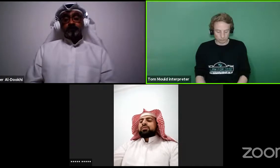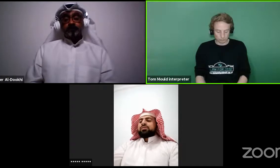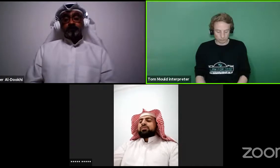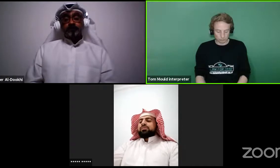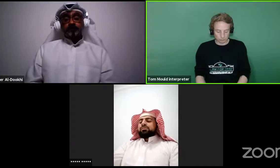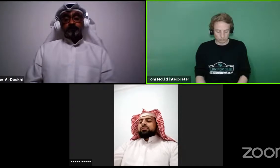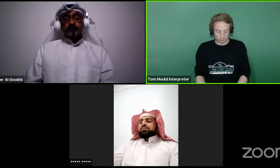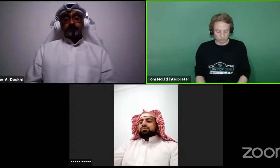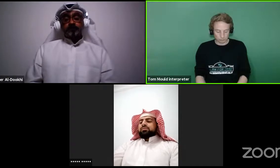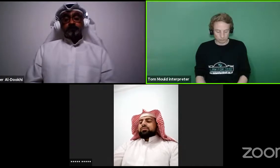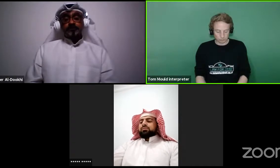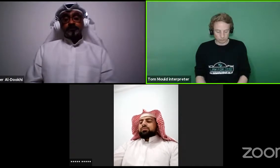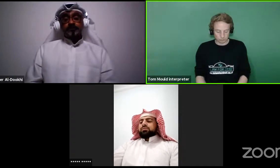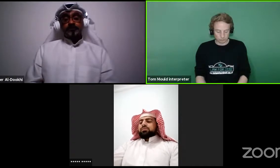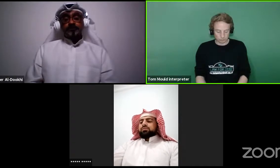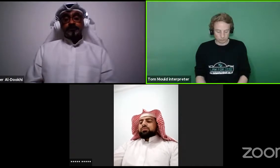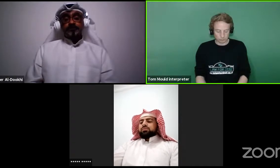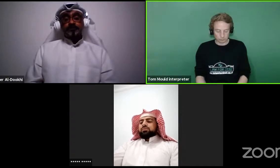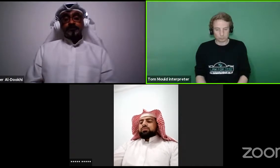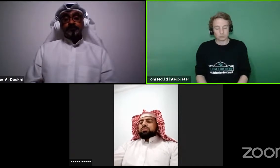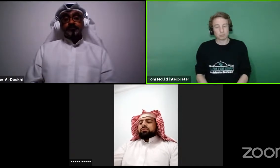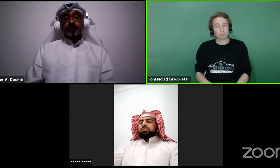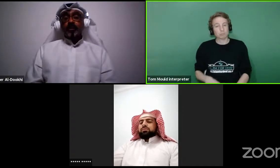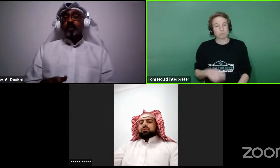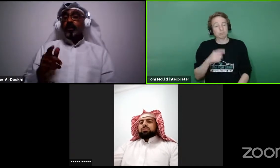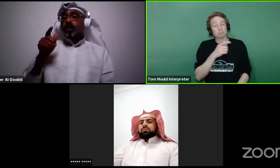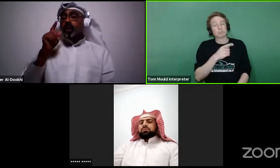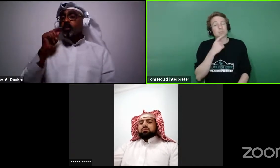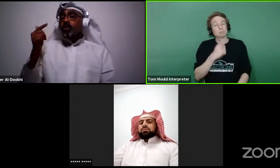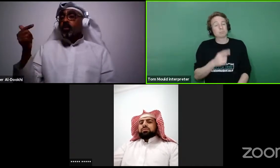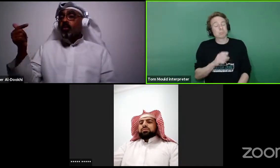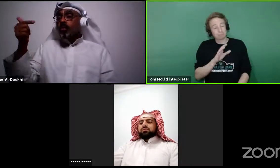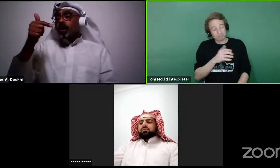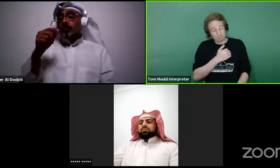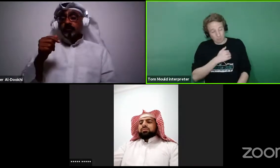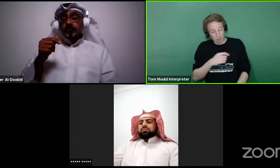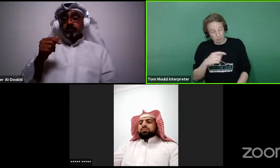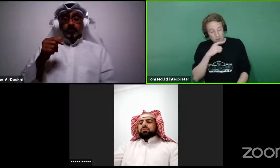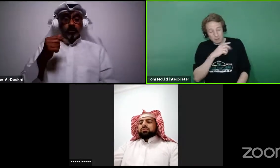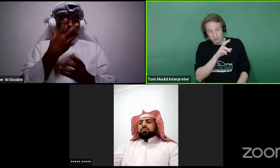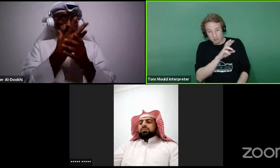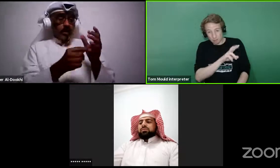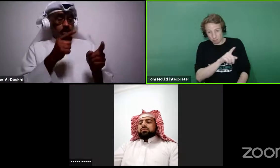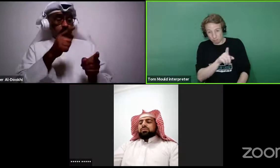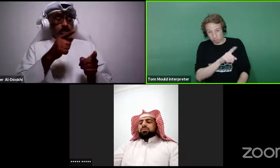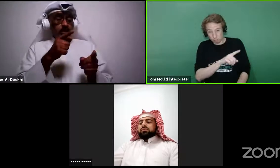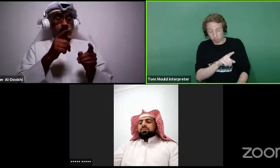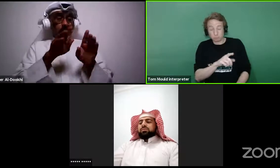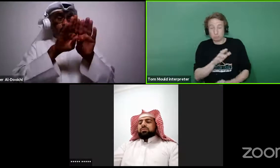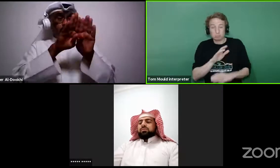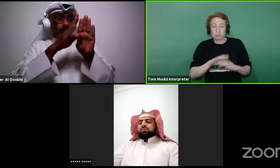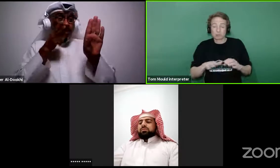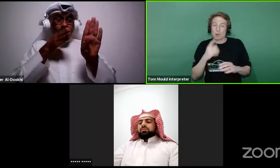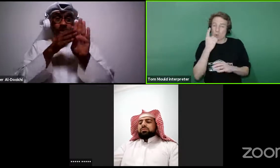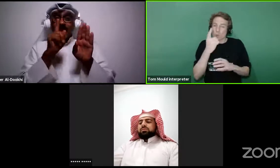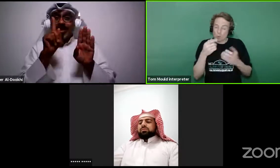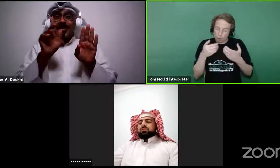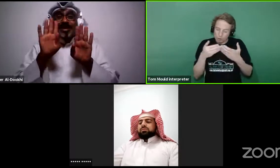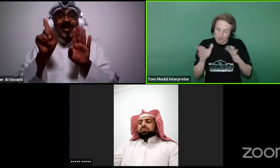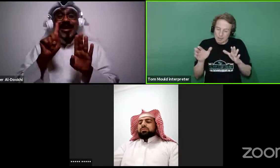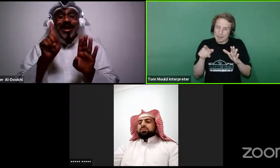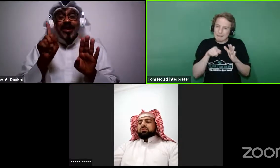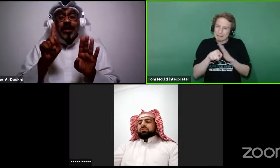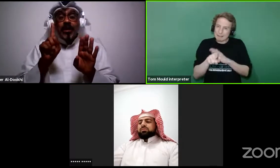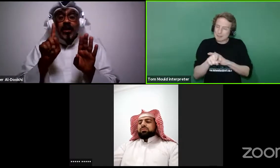المتوكلون. And he said, O my sons, do not enter by one gate, but enter by